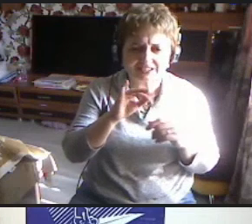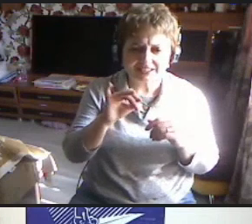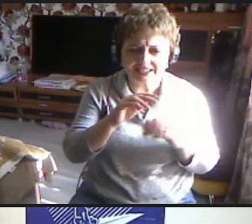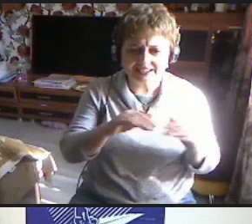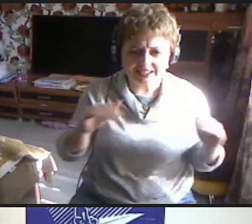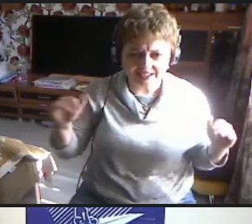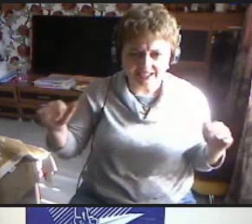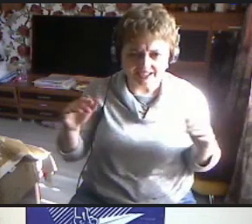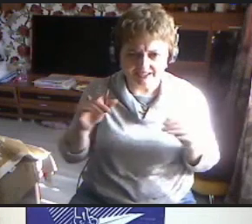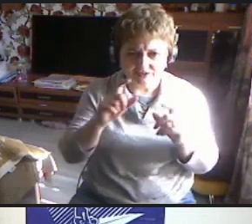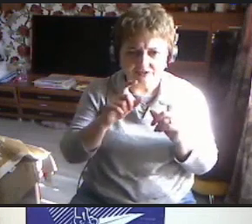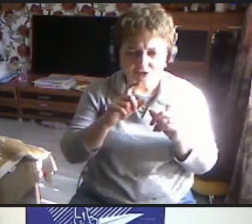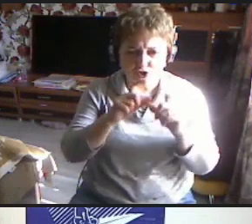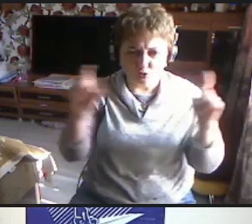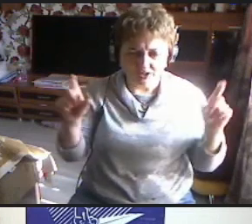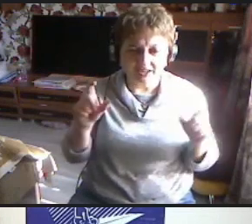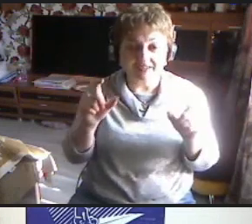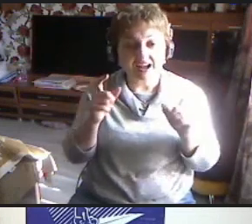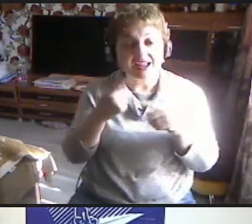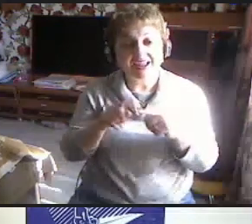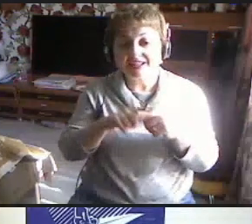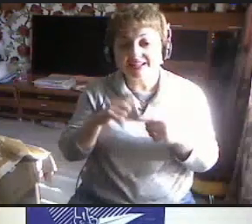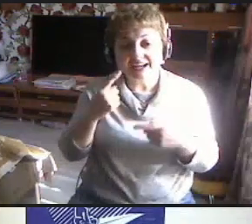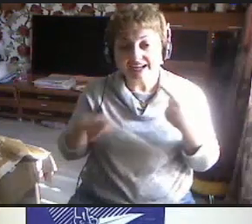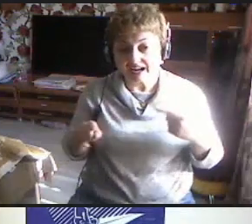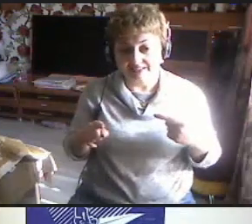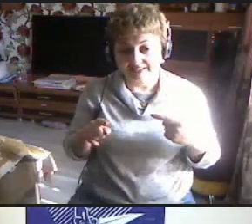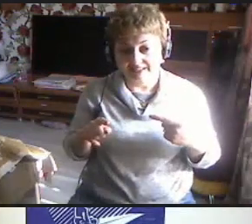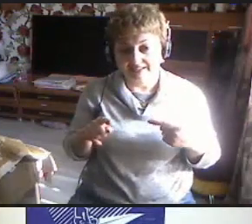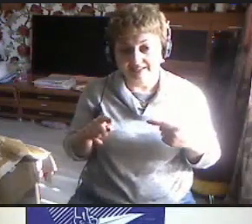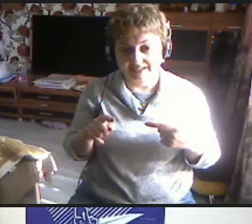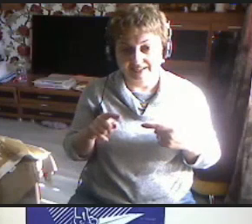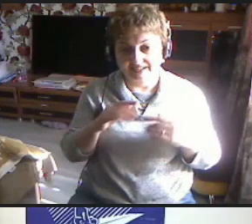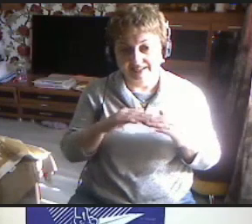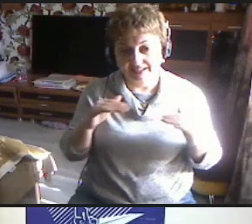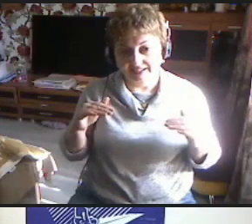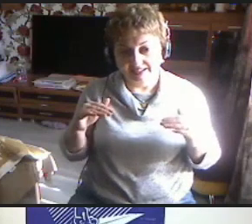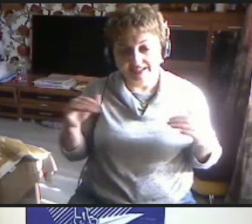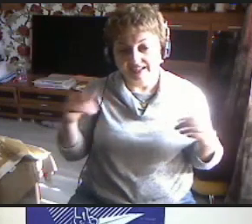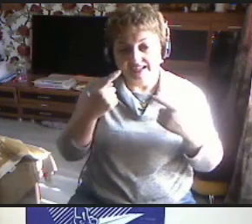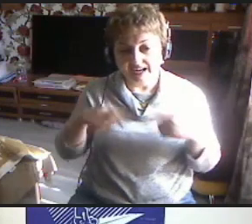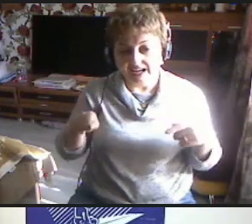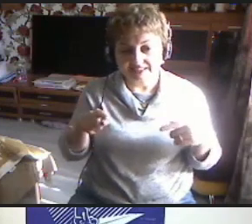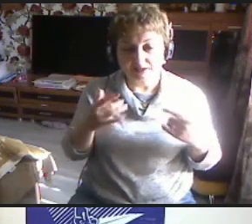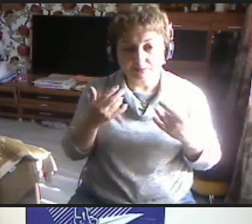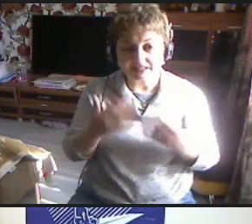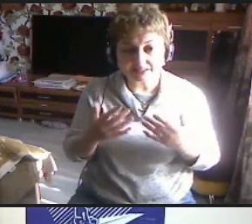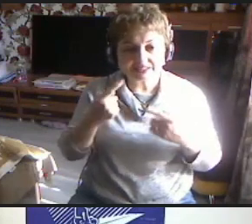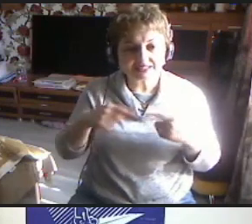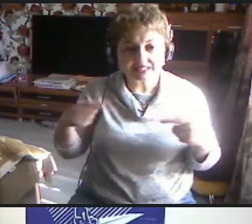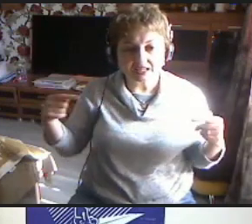Как я уже сказала, это разные дети с разными потребностями, с разными